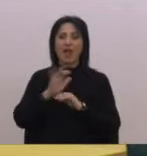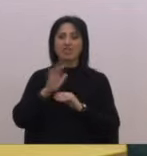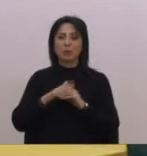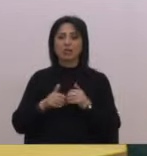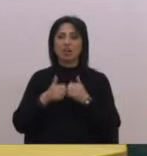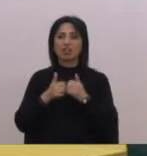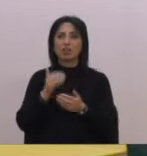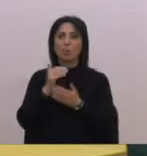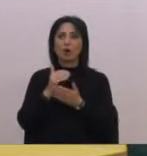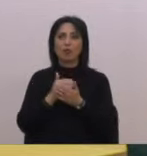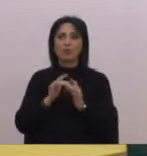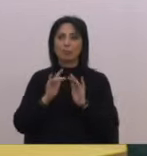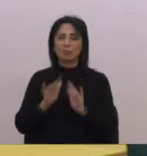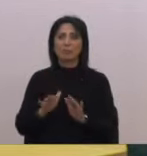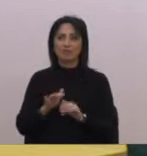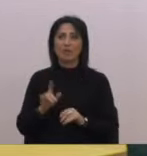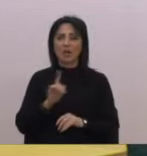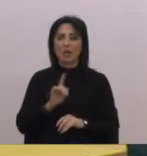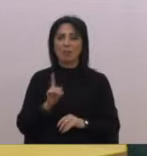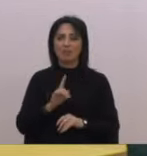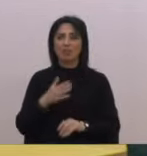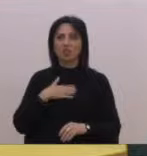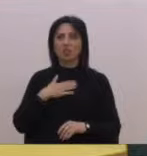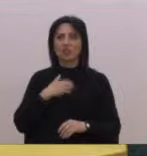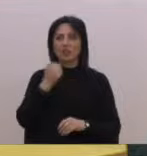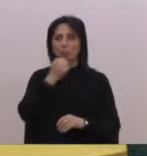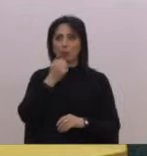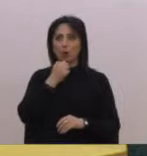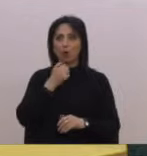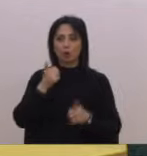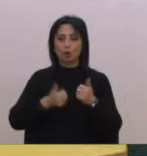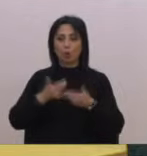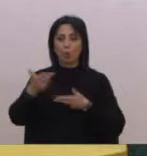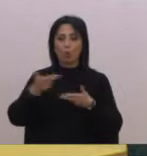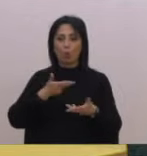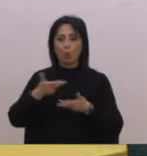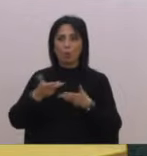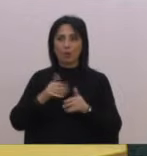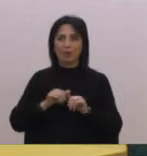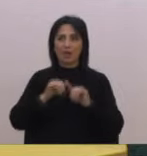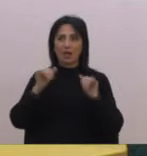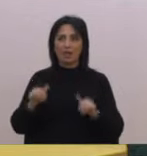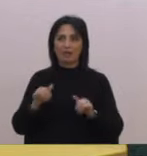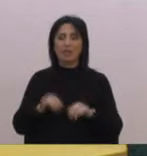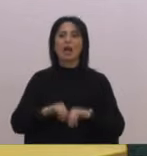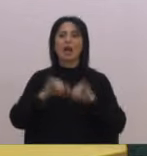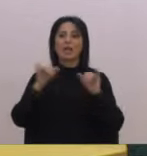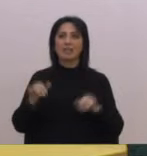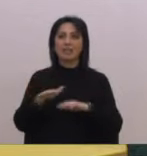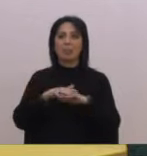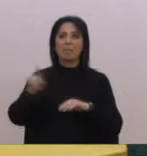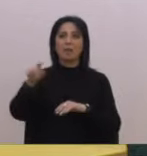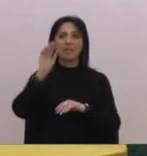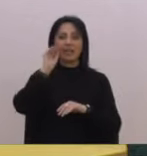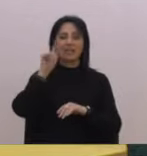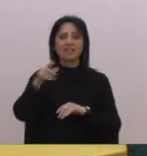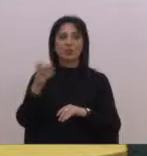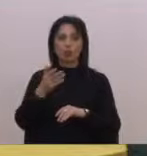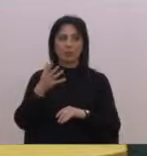ხელშეწყობის პროგრამები მიმდინარეობს, რამაც ჩვენი პროდუქციის კონკურენტუნარიანობა გაზარდა და გაიზარდა იმ ბაზრების რიცხვი,